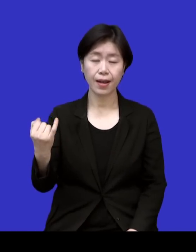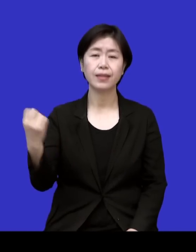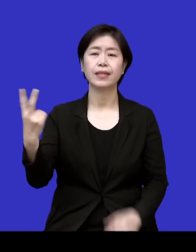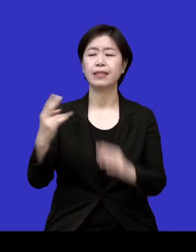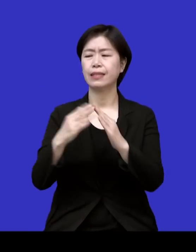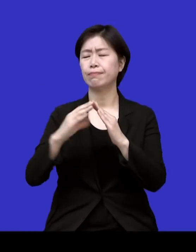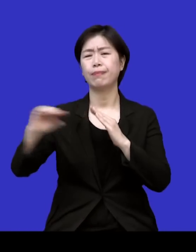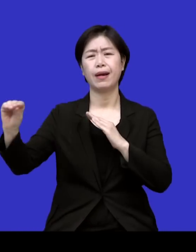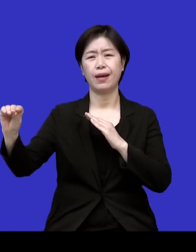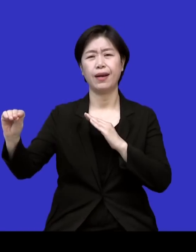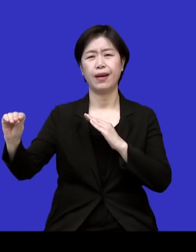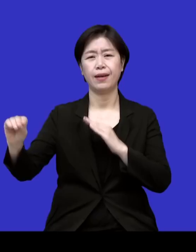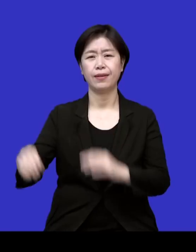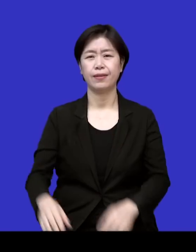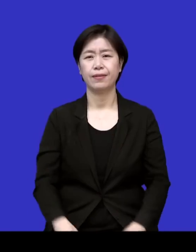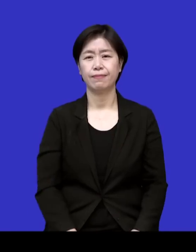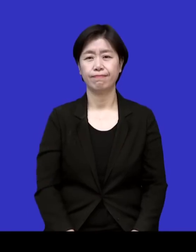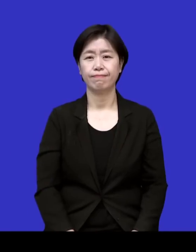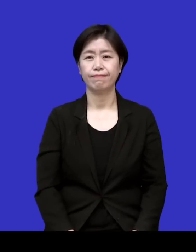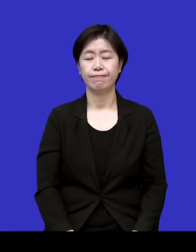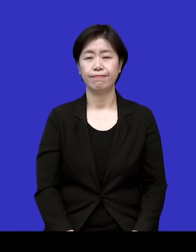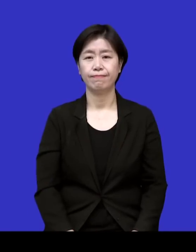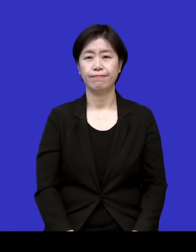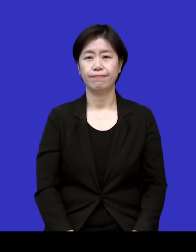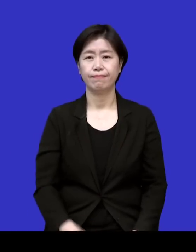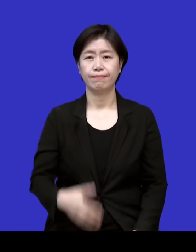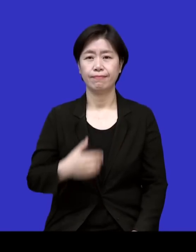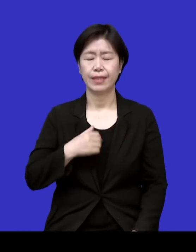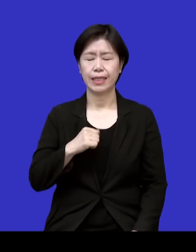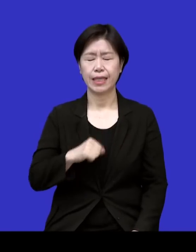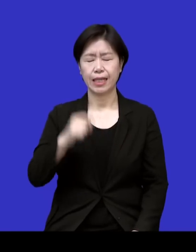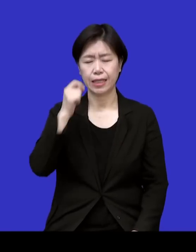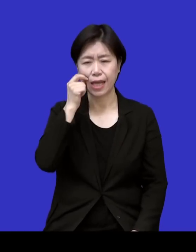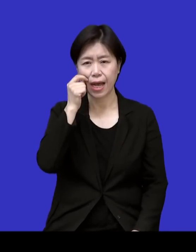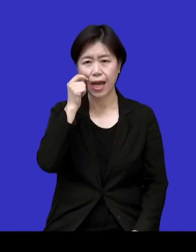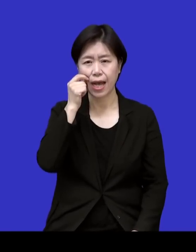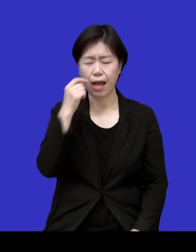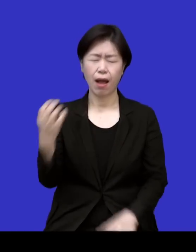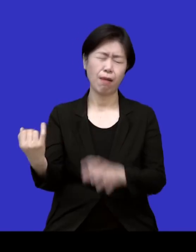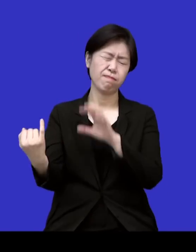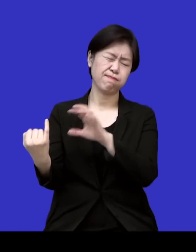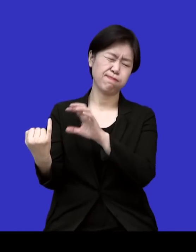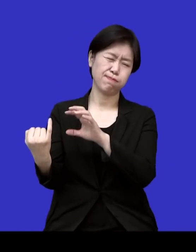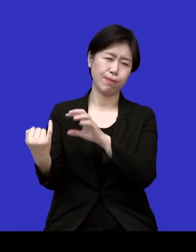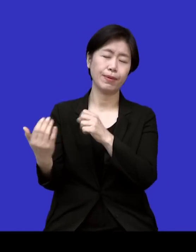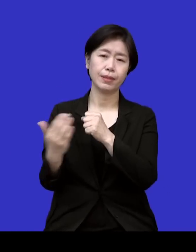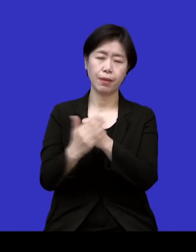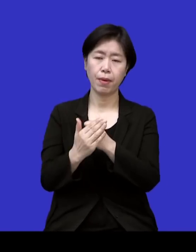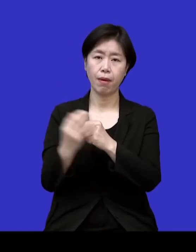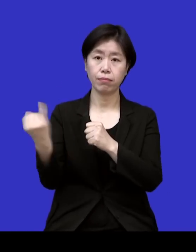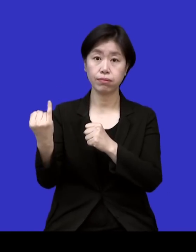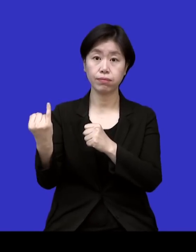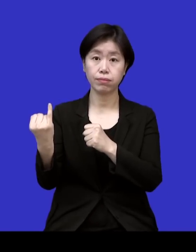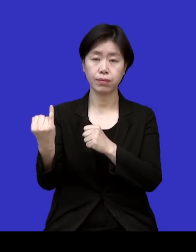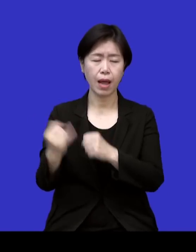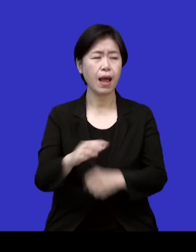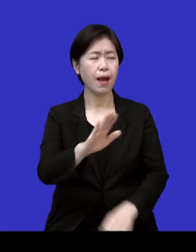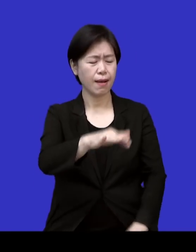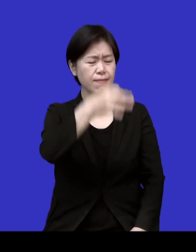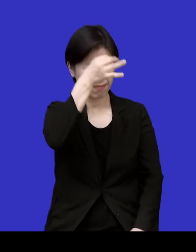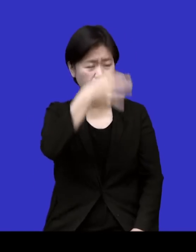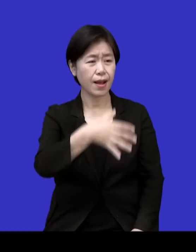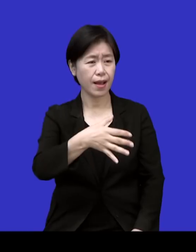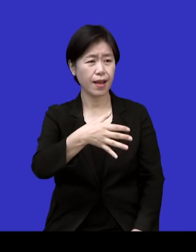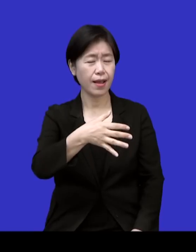있거든요. 아이고. 아. 또 제가 못 참고 또 화를 낸 거죠. 네. 하연이가 이렇게밖에 못 살아서 미안해요 이러면서 이제 편지를